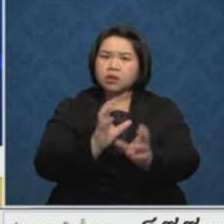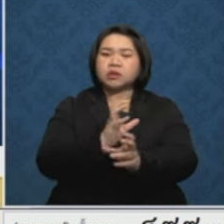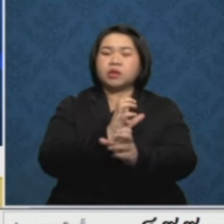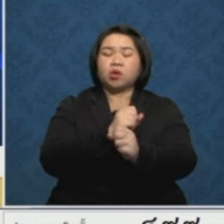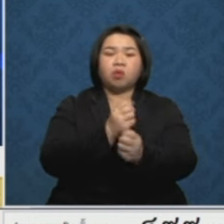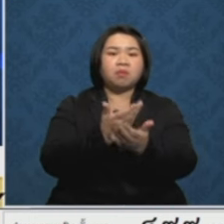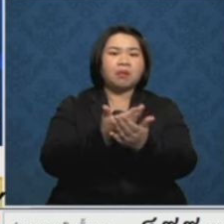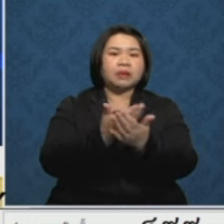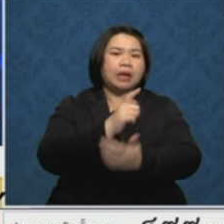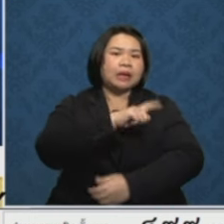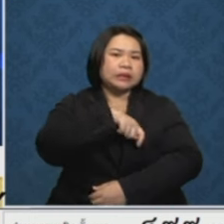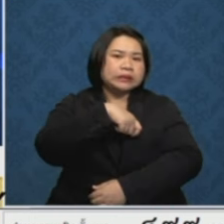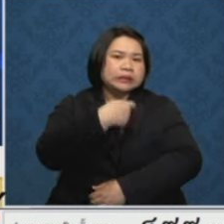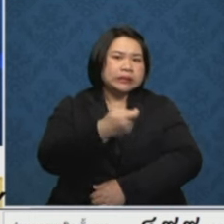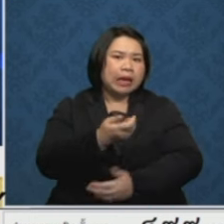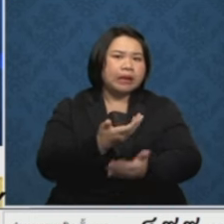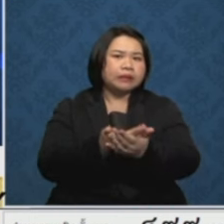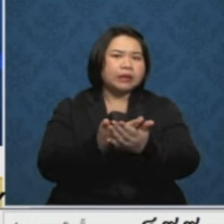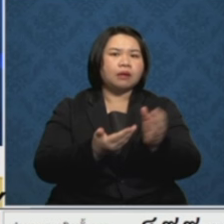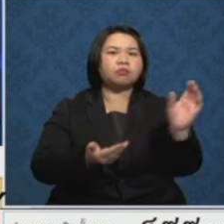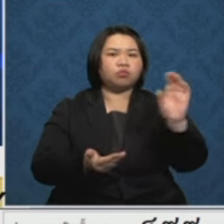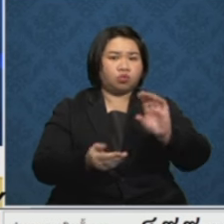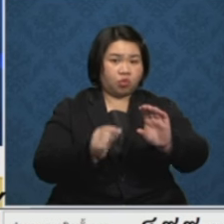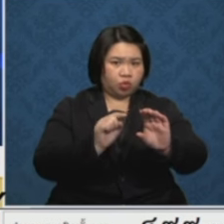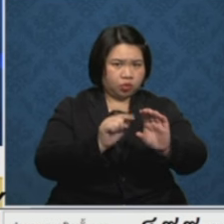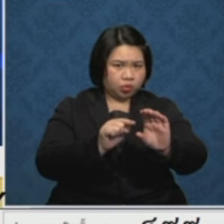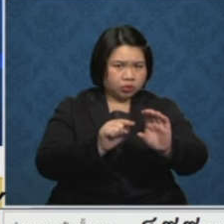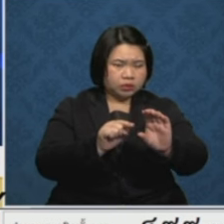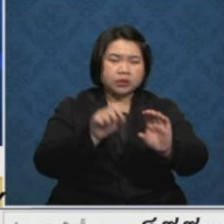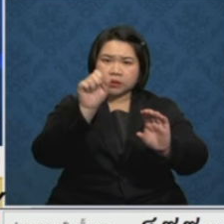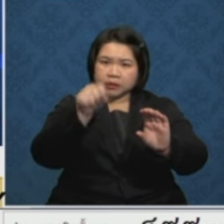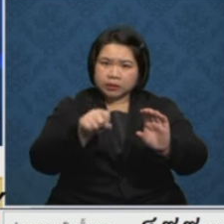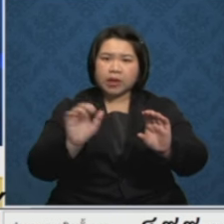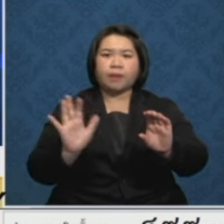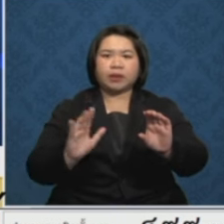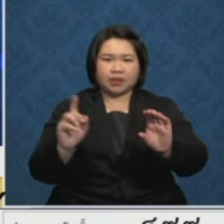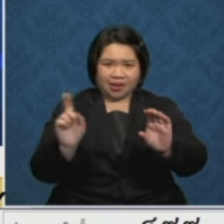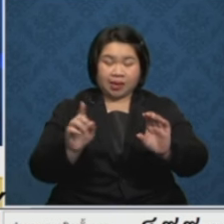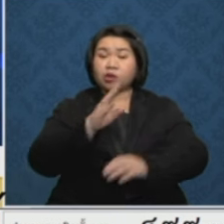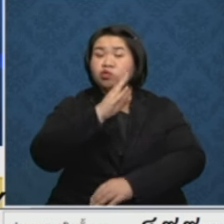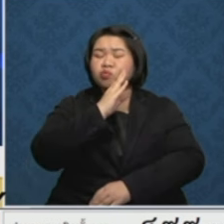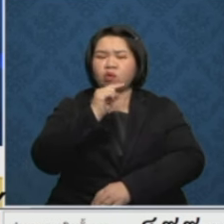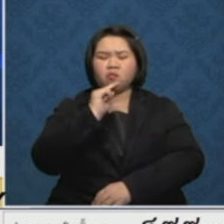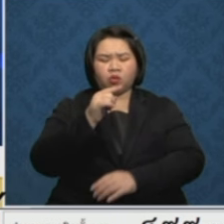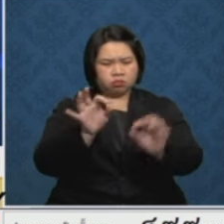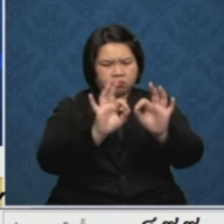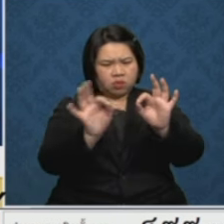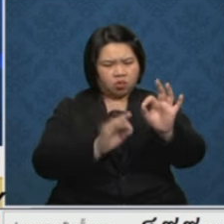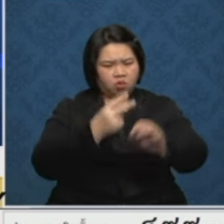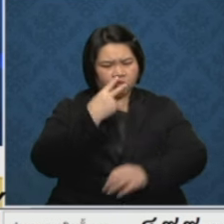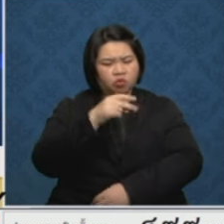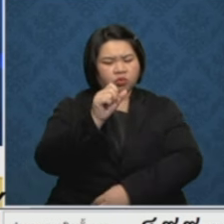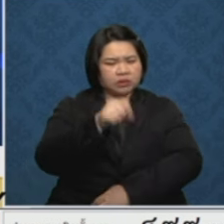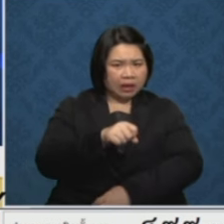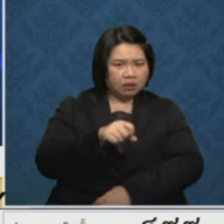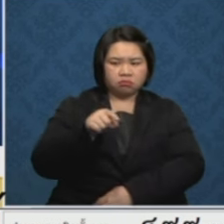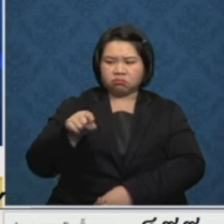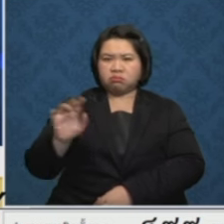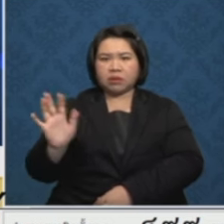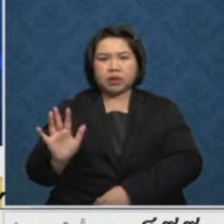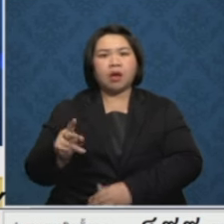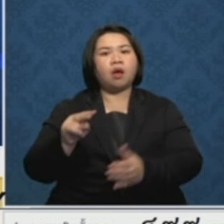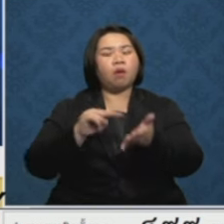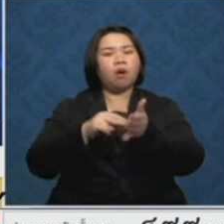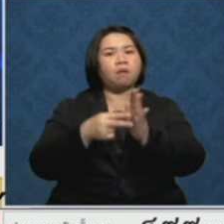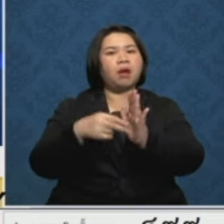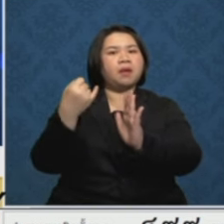ายจ่ายลงทุนอะไรคือไม่และถ้าเมื่อไหร่ที่มันตีความออกมาแล้วว่ามันไม่ใช่เนี่ยมันจะเป็นการท